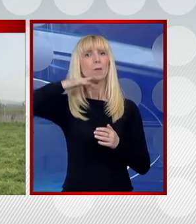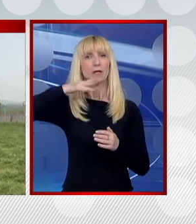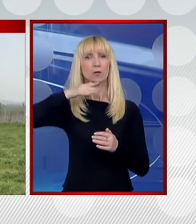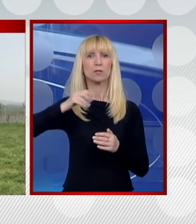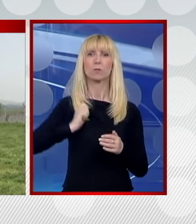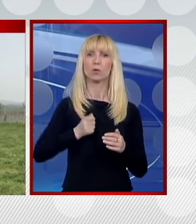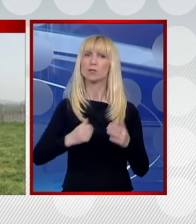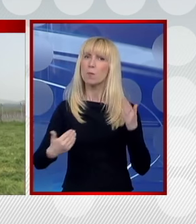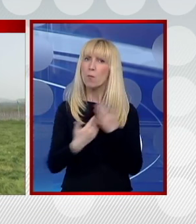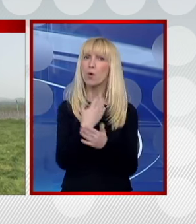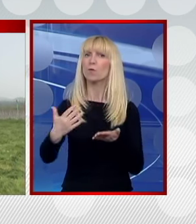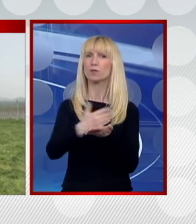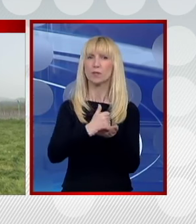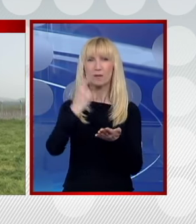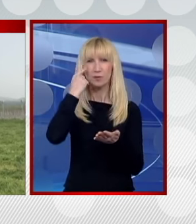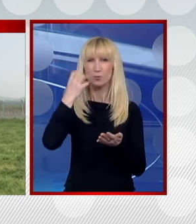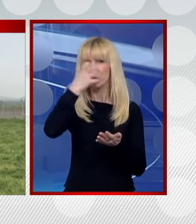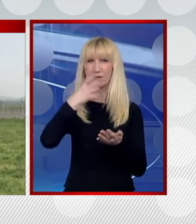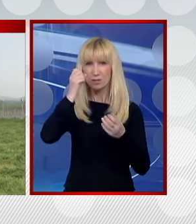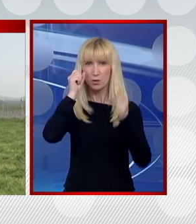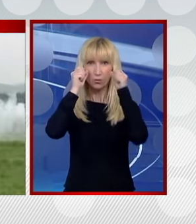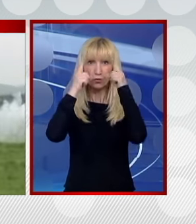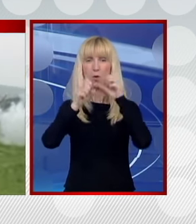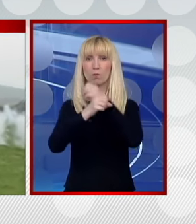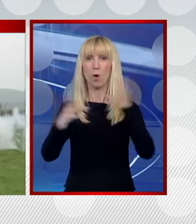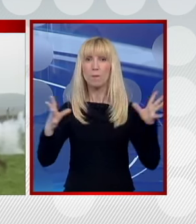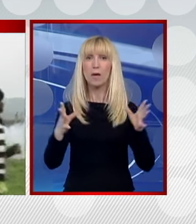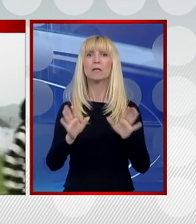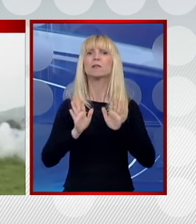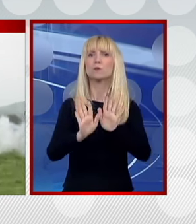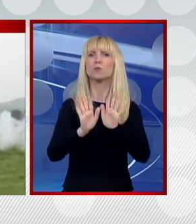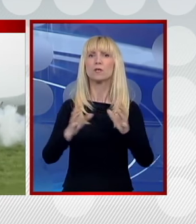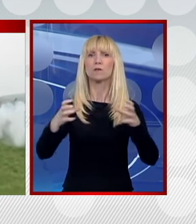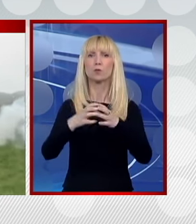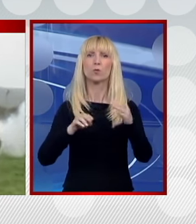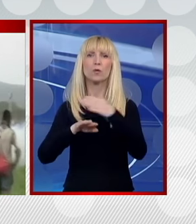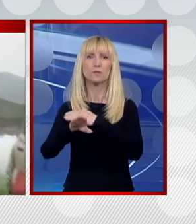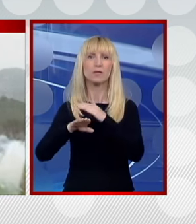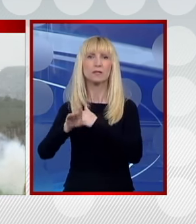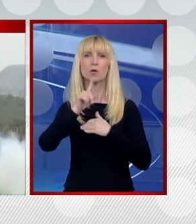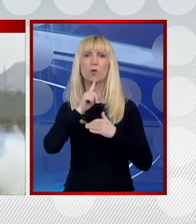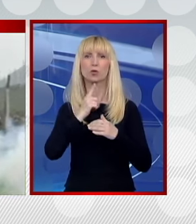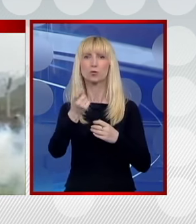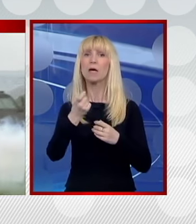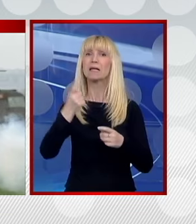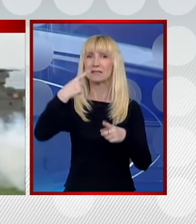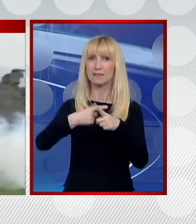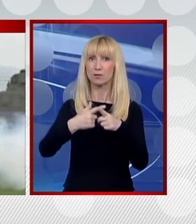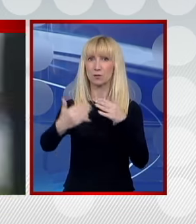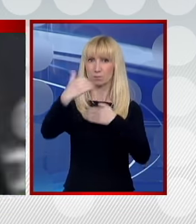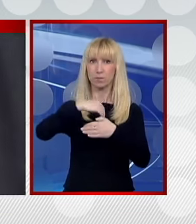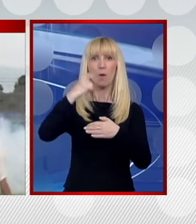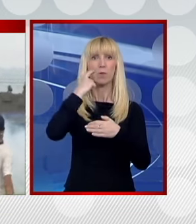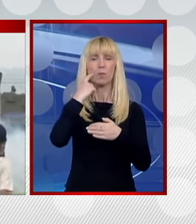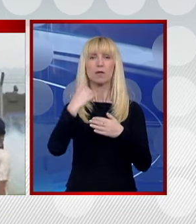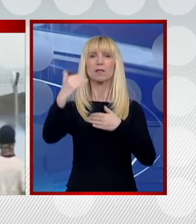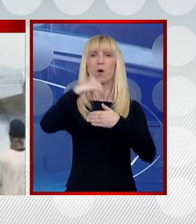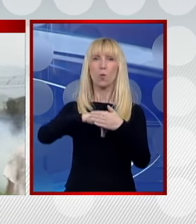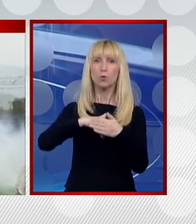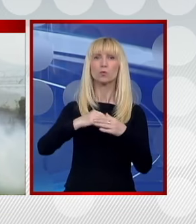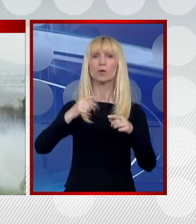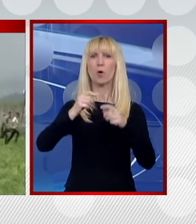Makedonska policija ponovo je upotrebila suzavac i šok bombe kako bi zaustavila grupu izbjeglica koje su sa grčke strane pokušale da pređu